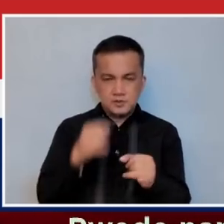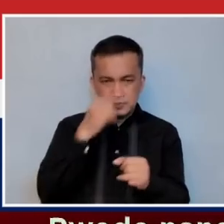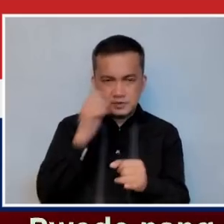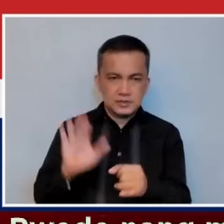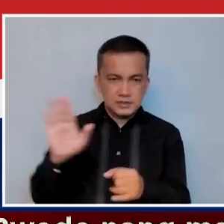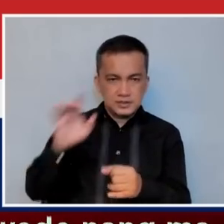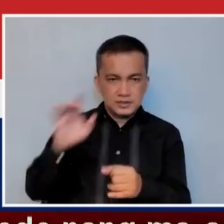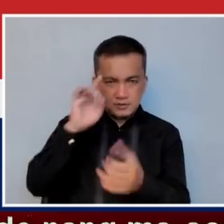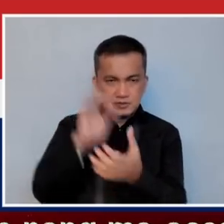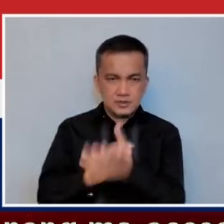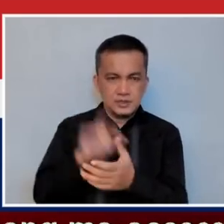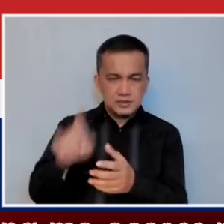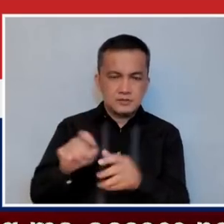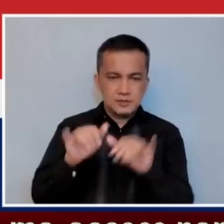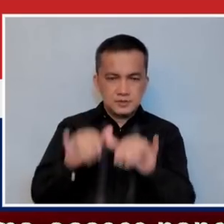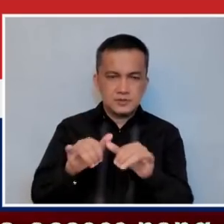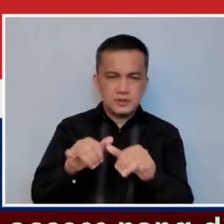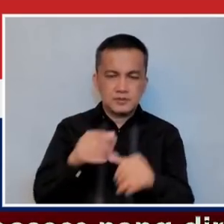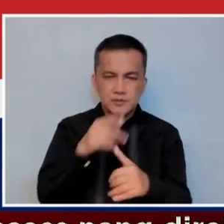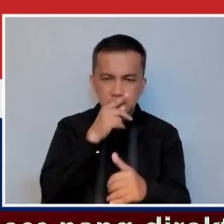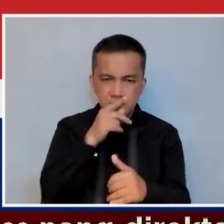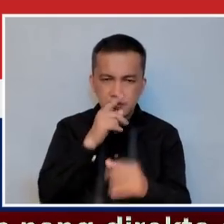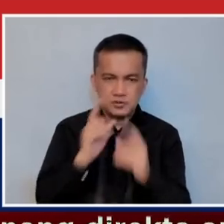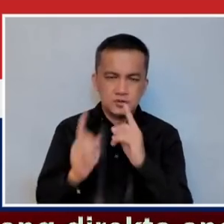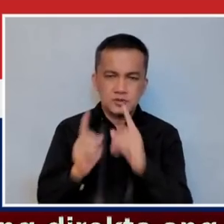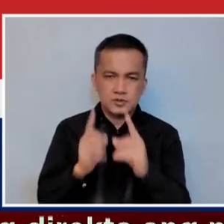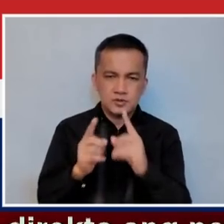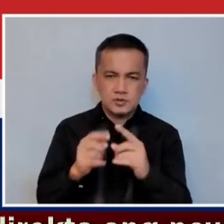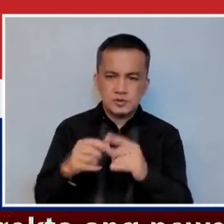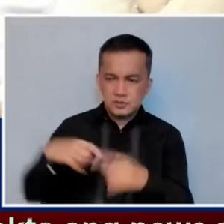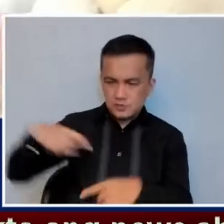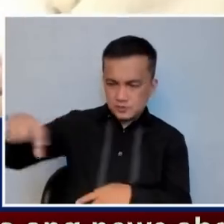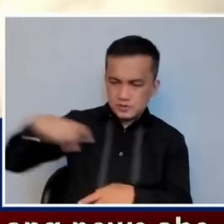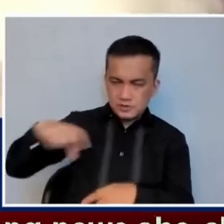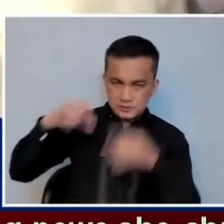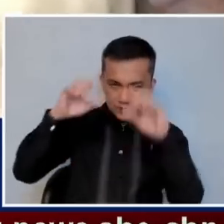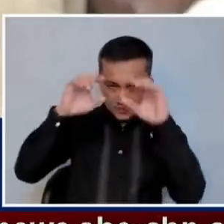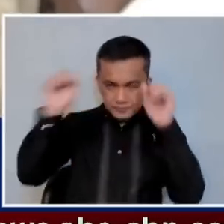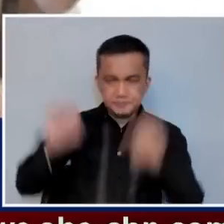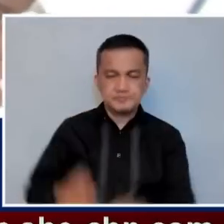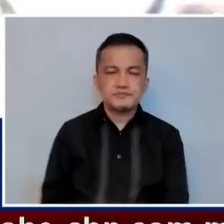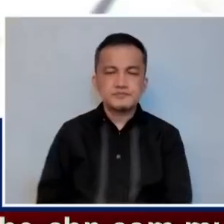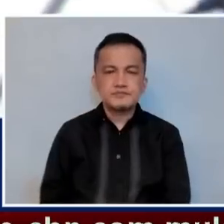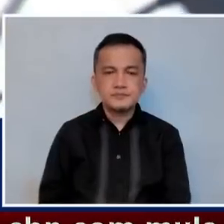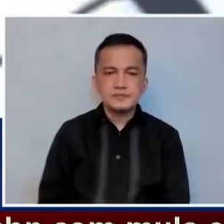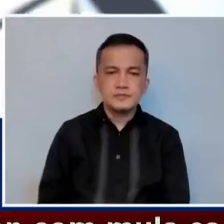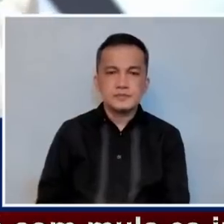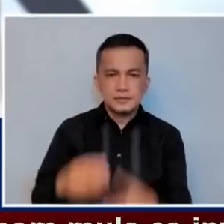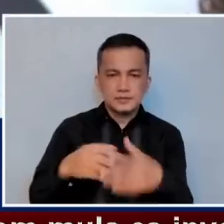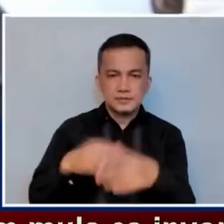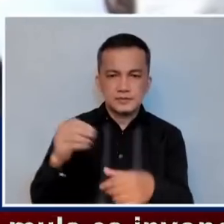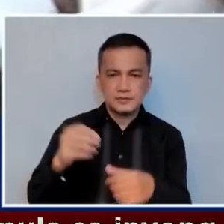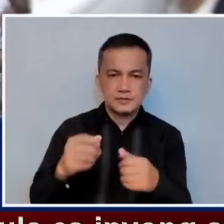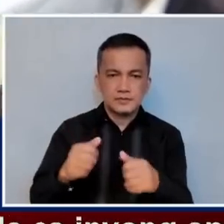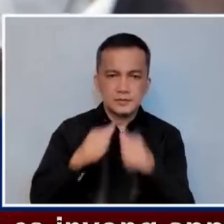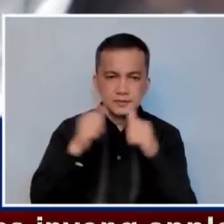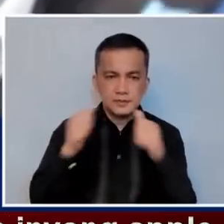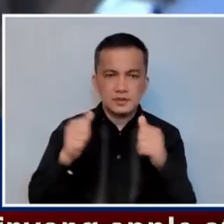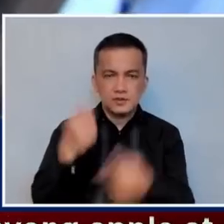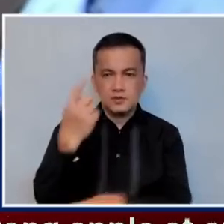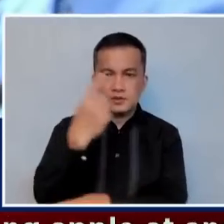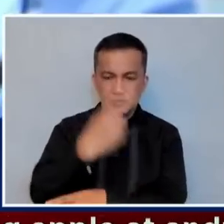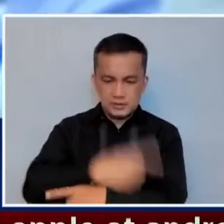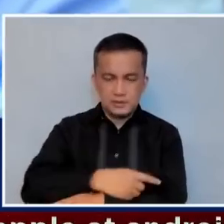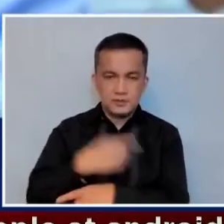siyang dapat manatiling pribado ang mga usapan sa pagitan nila ng Pangulo. Inilabas ang mga naturang pahayag isang araw